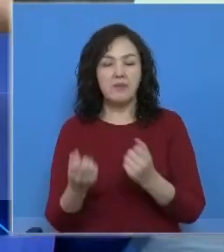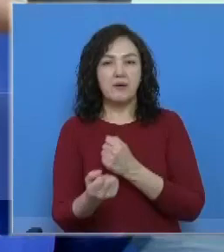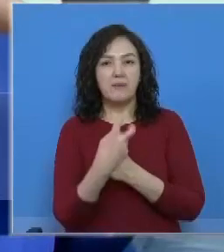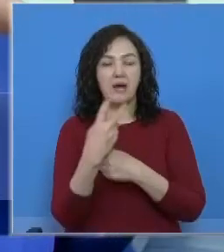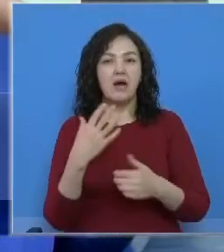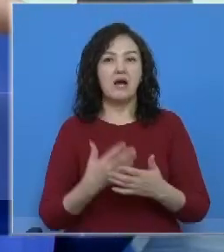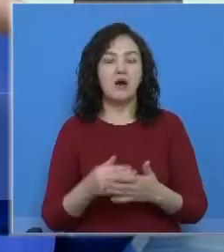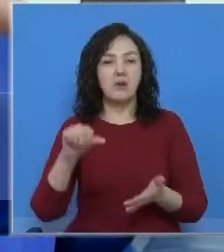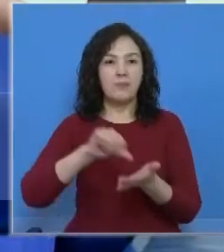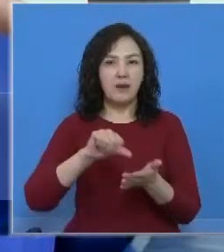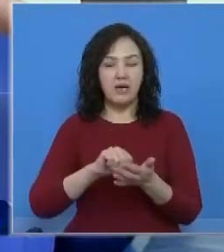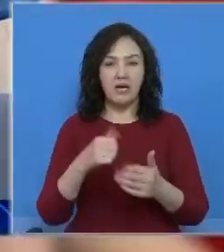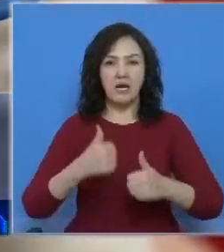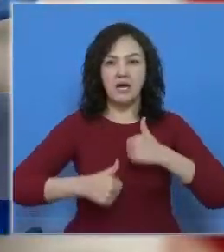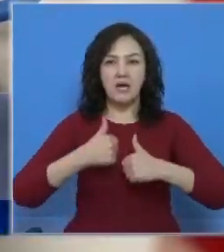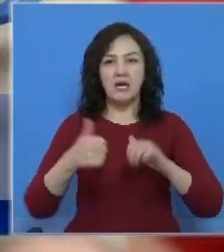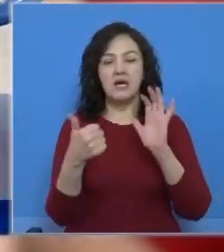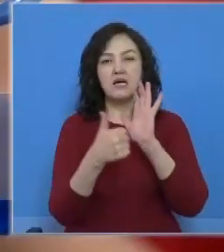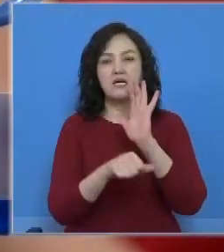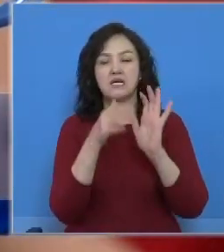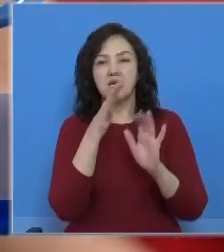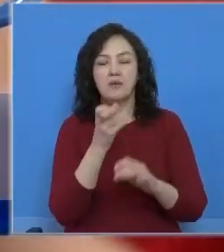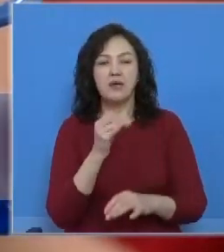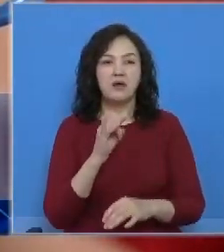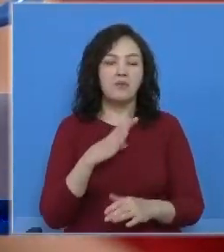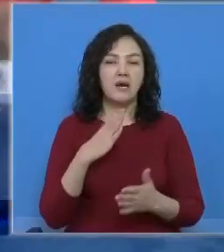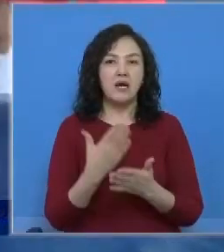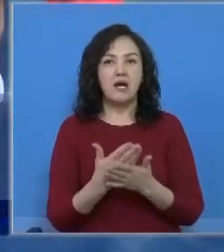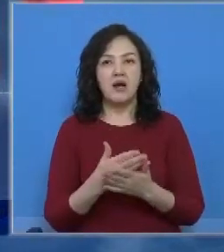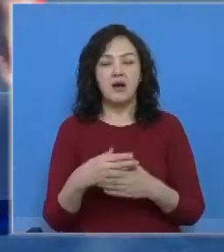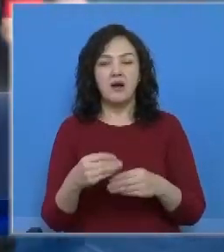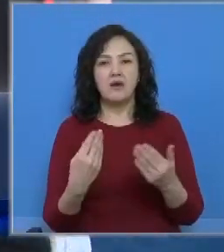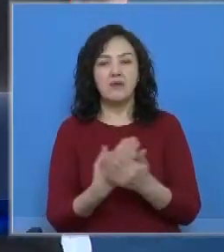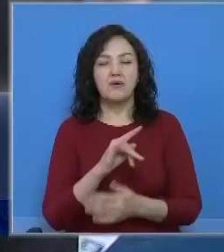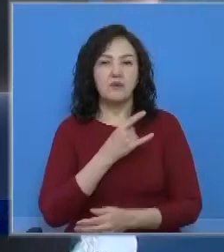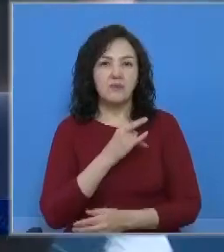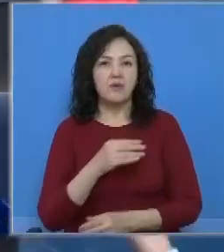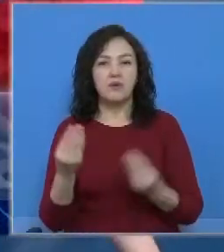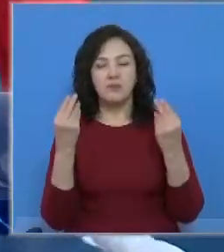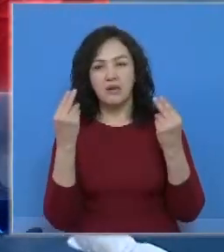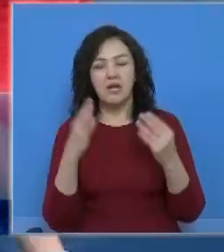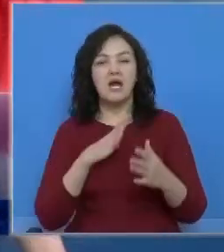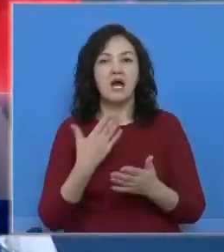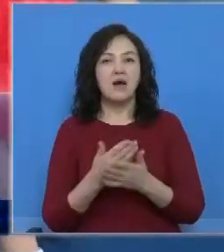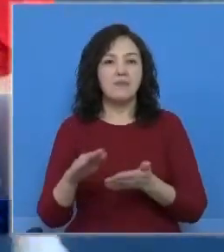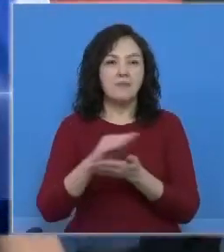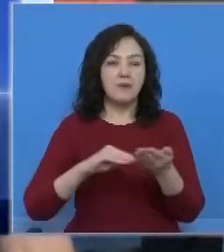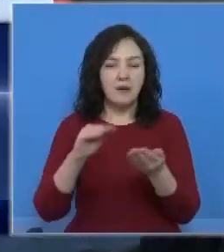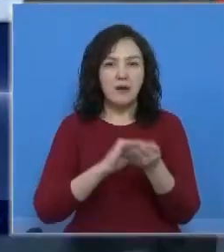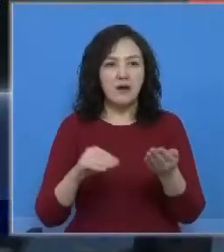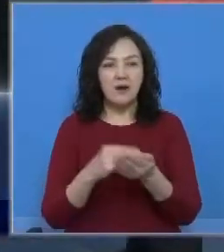числе участников турнира в честь 60-летия алибека был магамбетова Был и внук юбиляра юноша намерен повторить